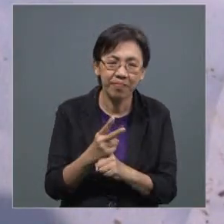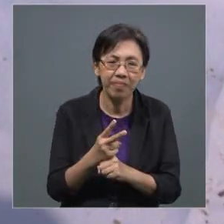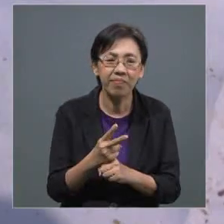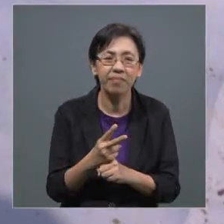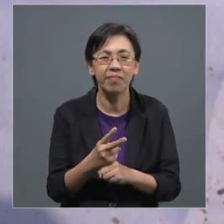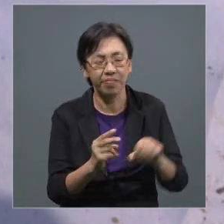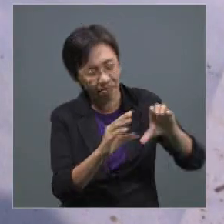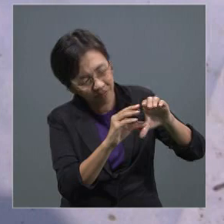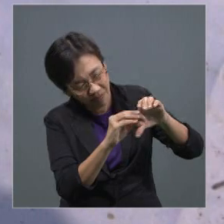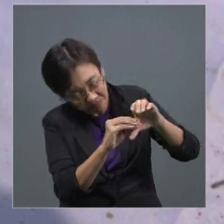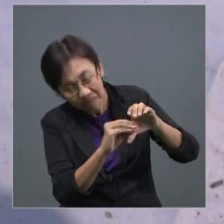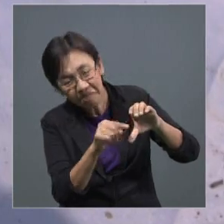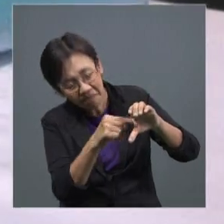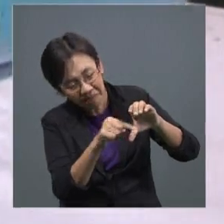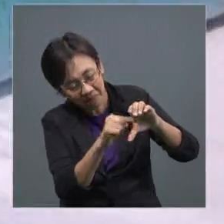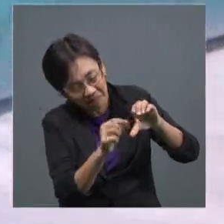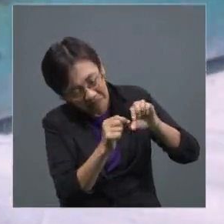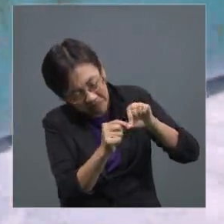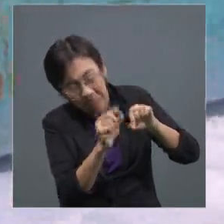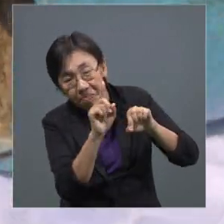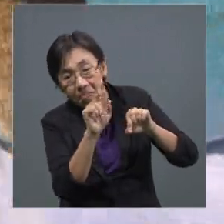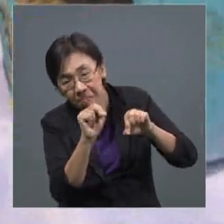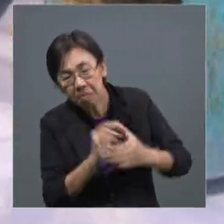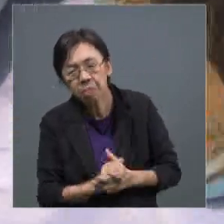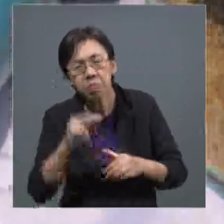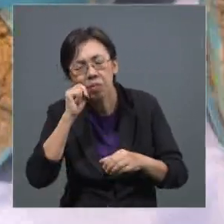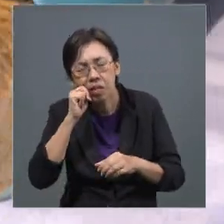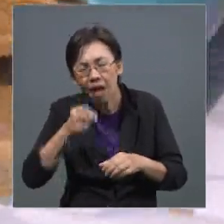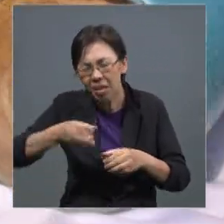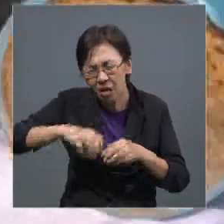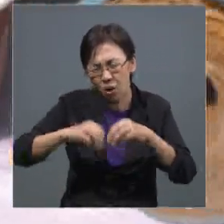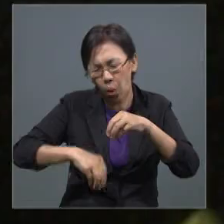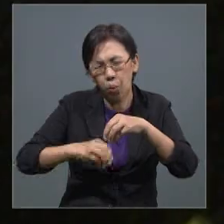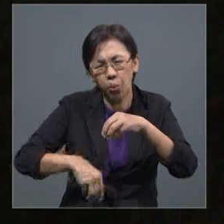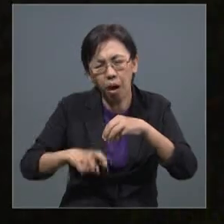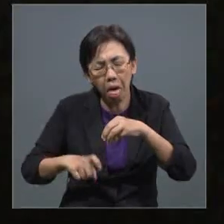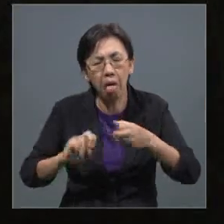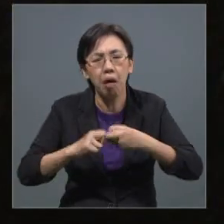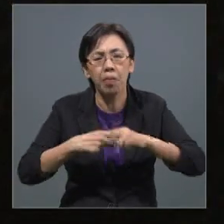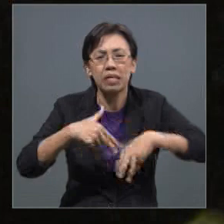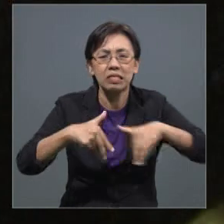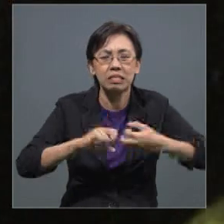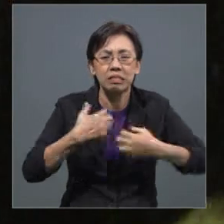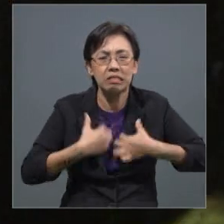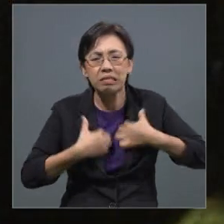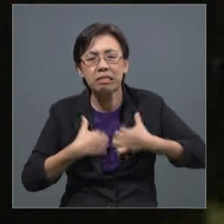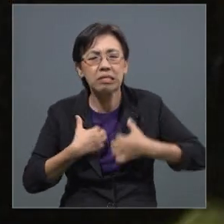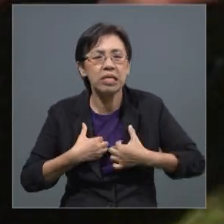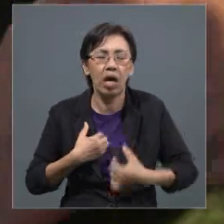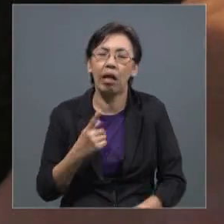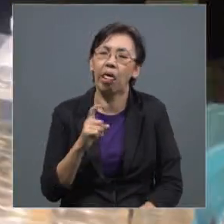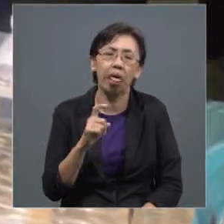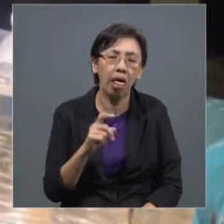เดียวนะฮะดังนั้นเมื่อน้ำไม่ไหลเนี่ยการใช้จ่ายในครัวเรือนพี่น้องชาวบ้านก็เดือดร้อนไม่สามารถที่จ